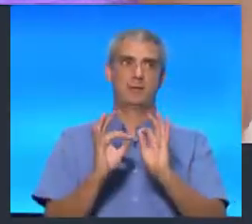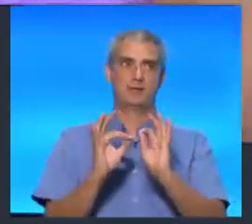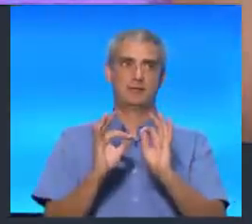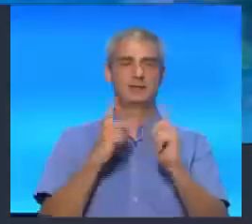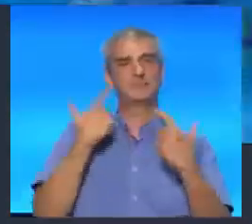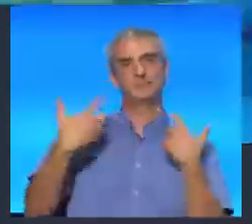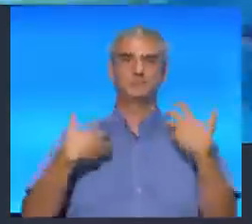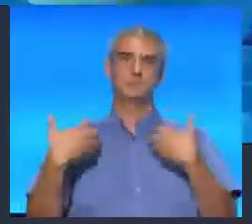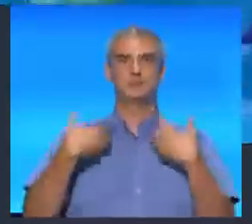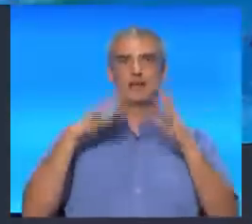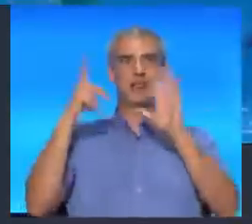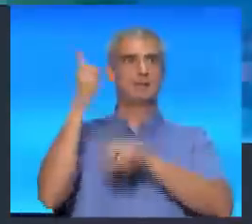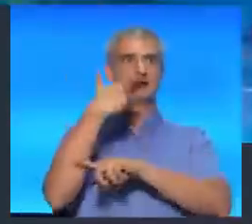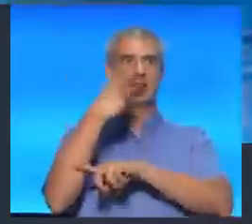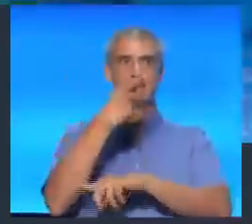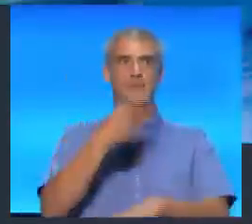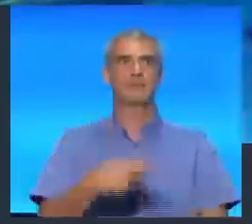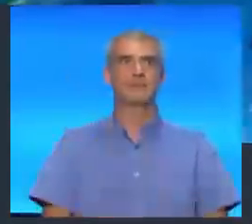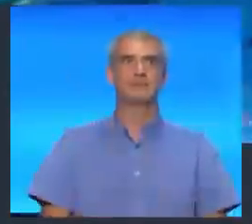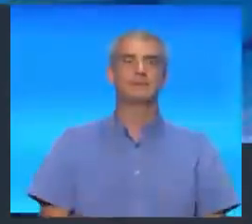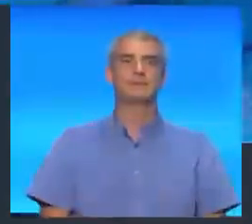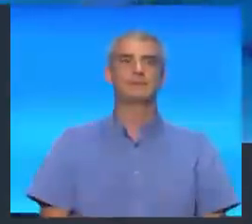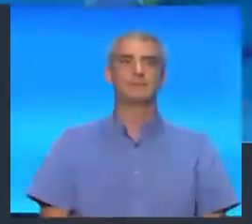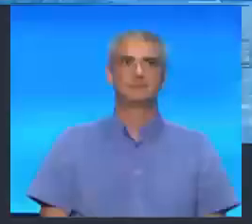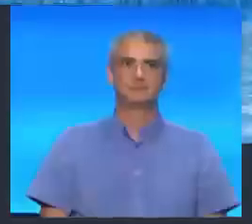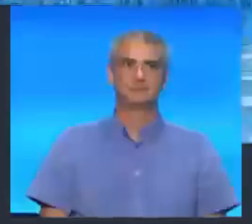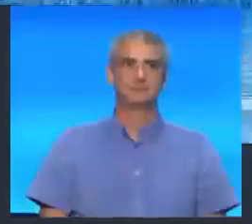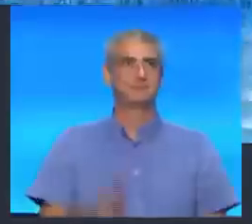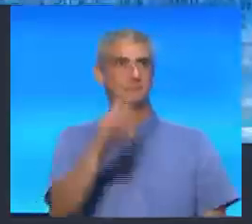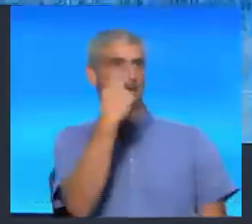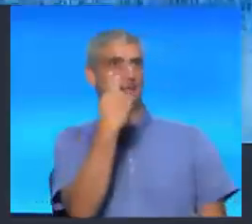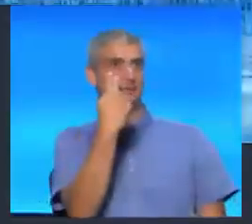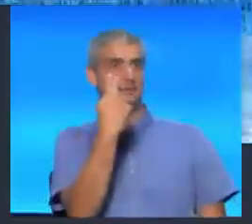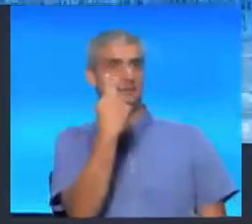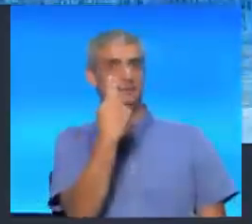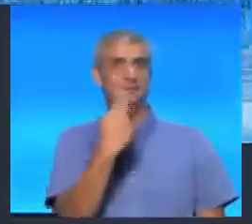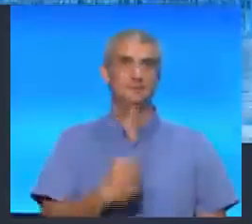למצלמה. נהדר. תסתכלו עליי.